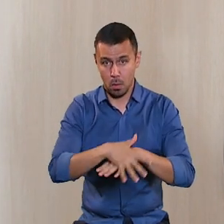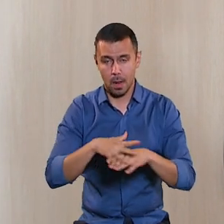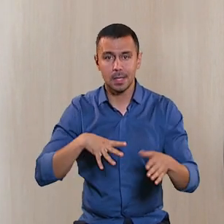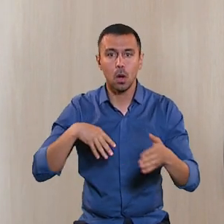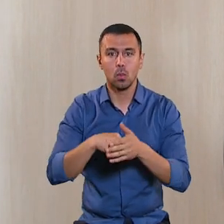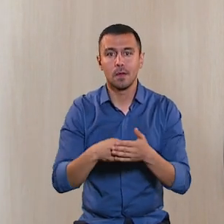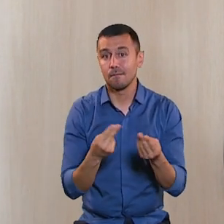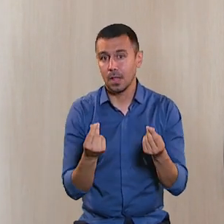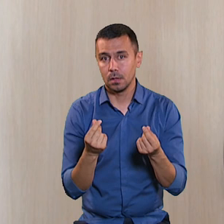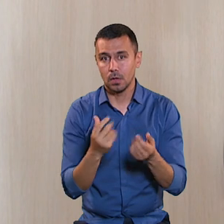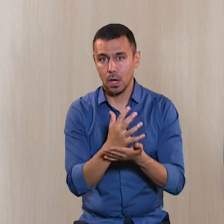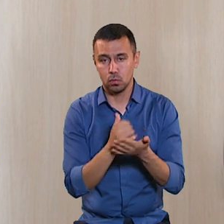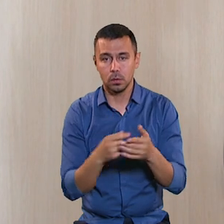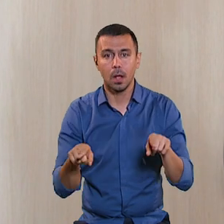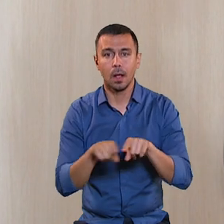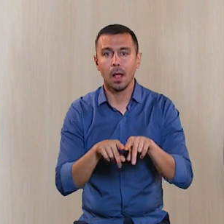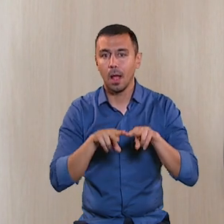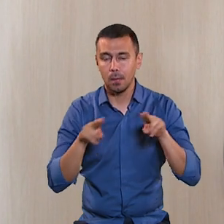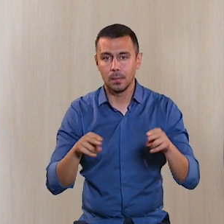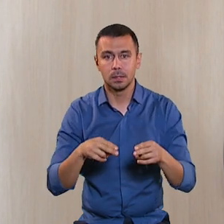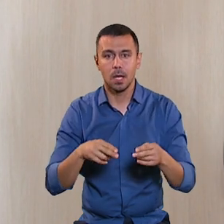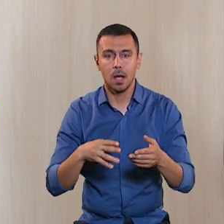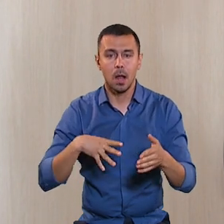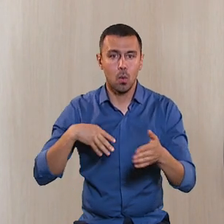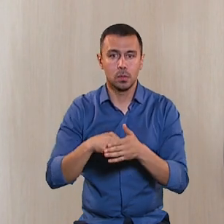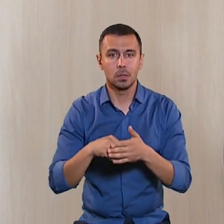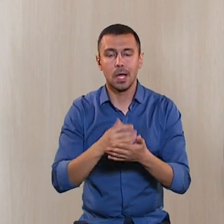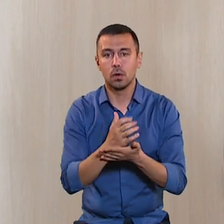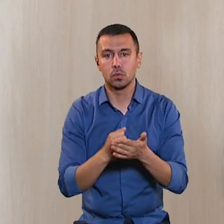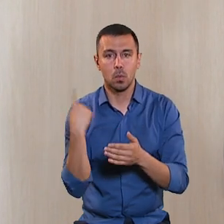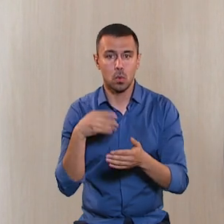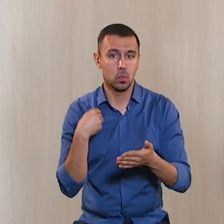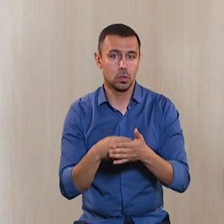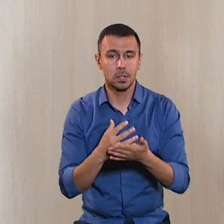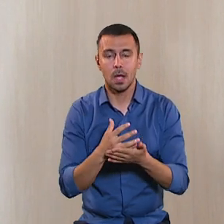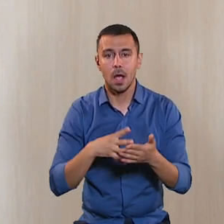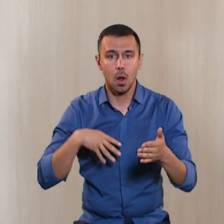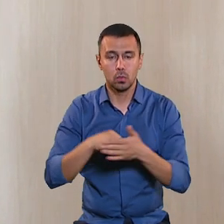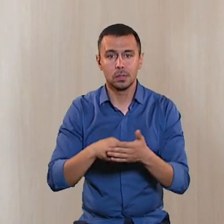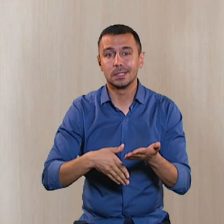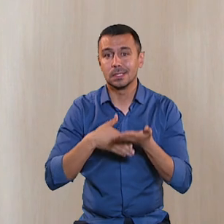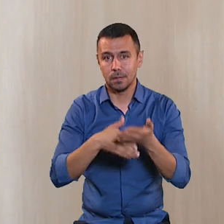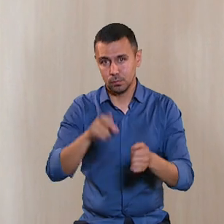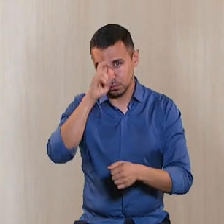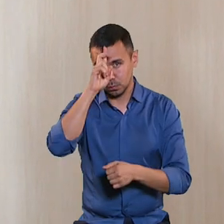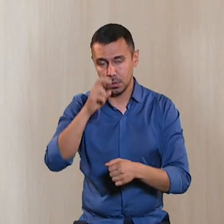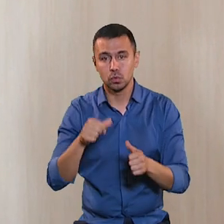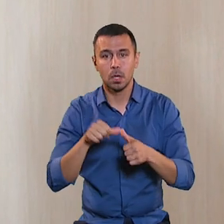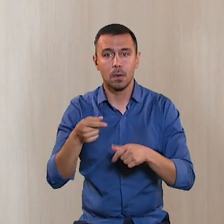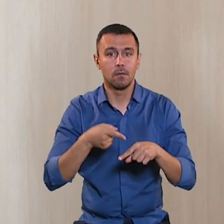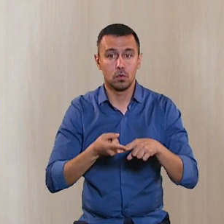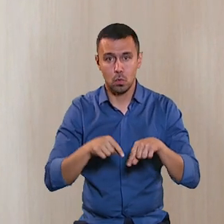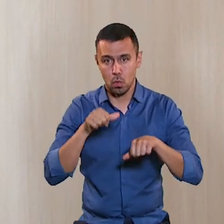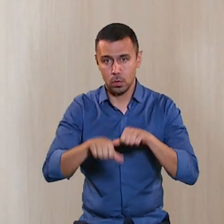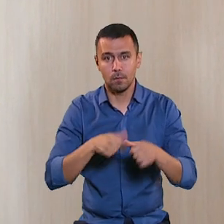рахунок їх фінансового ресурсу так і за рахунок ресурсу обласного бюджету і за рахунок субвенцій з державного бюджету зокрема в цьому році Вона